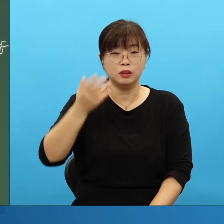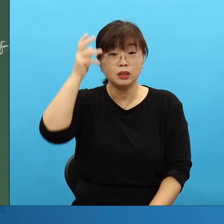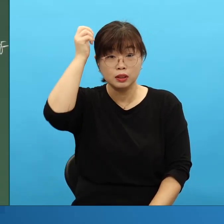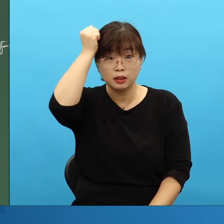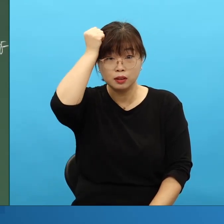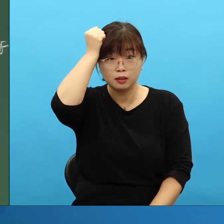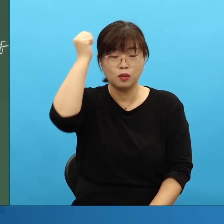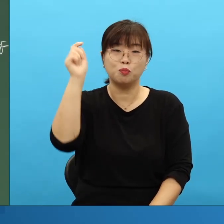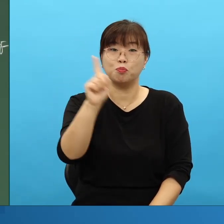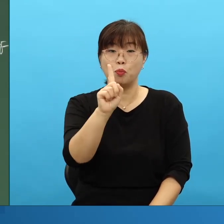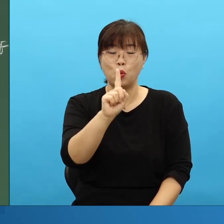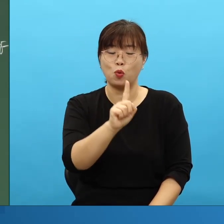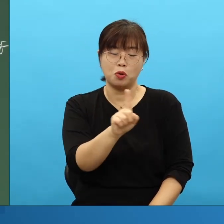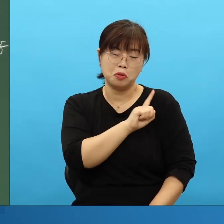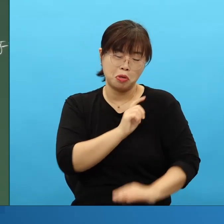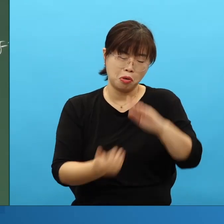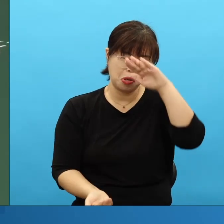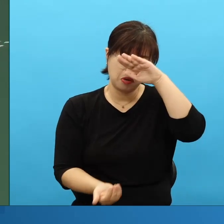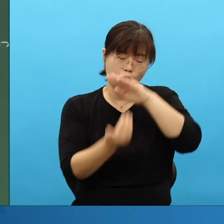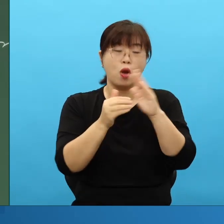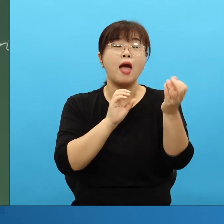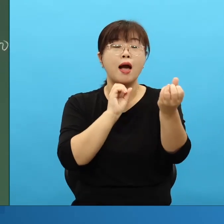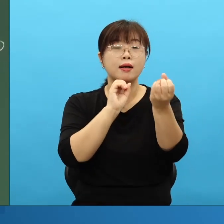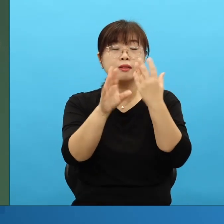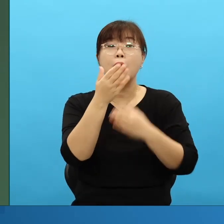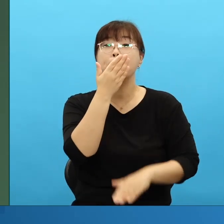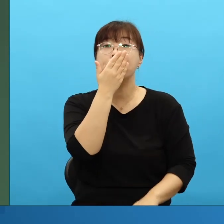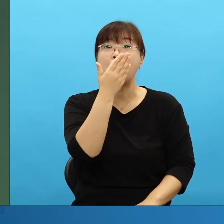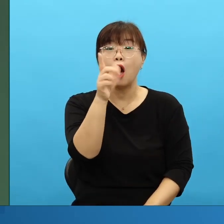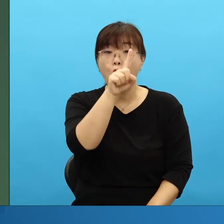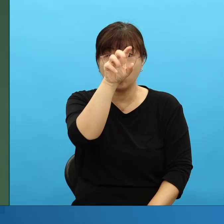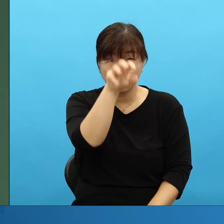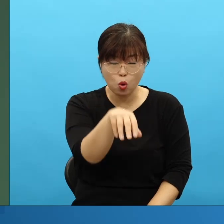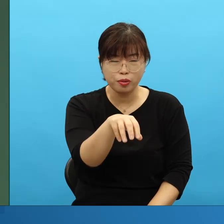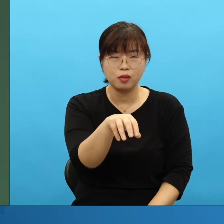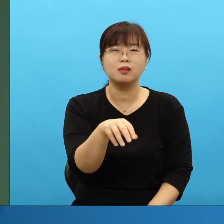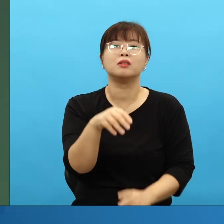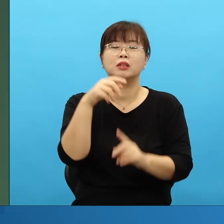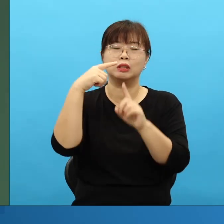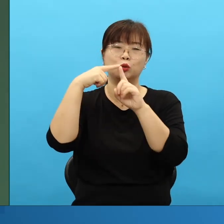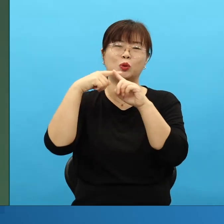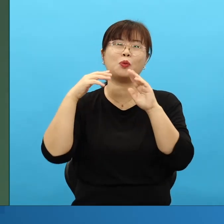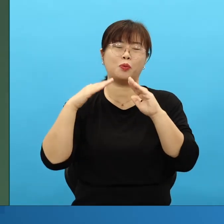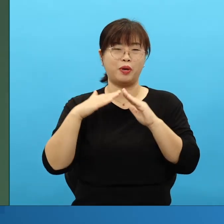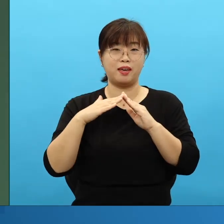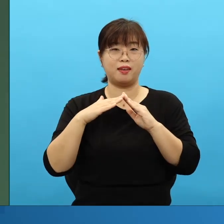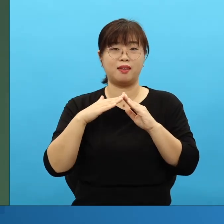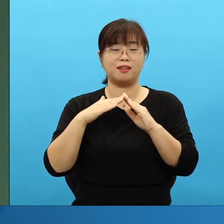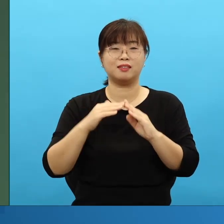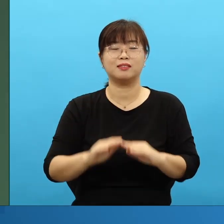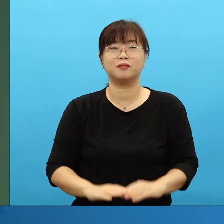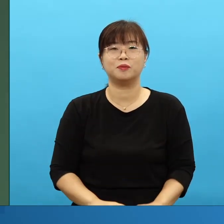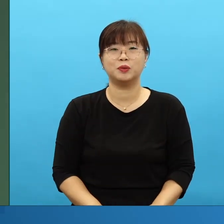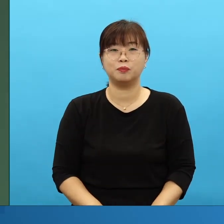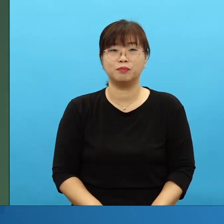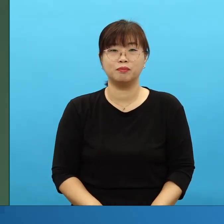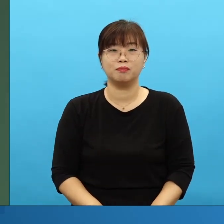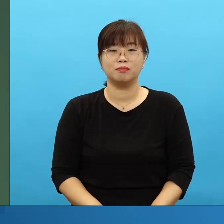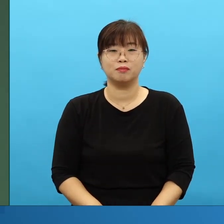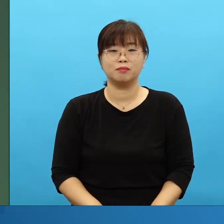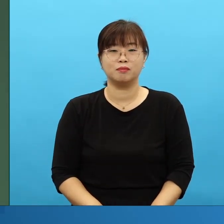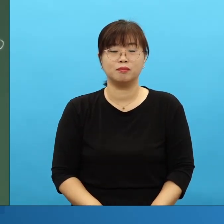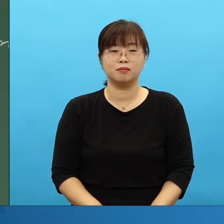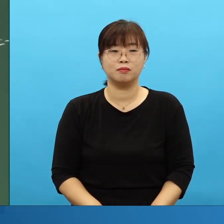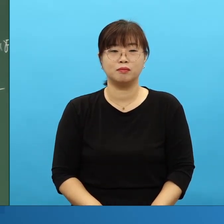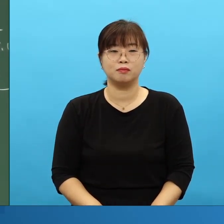최고 응답을 받을 수 있는 현장이 또 우리 교회 성전입니다. And the place of blessings where we can receive the greatest blessing of all